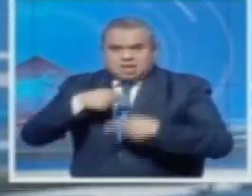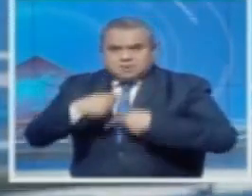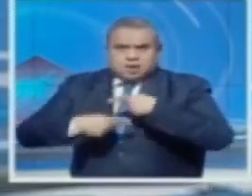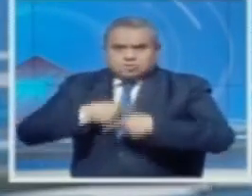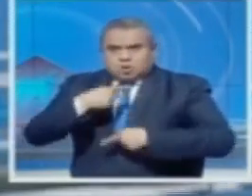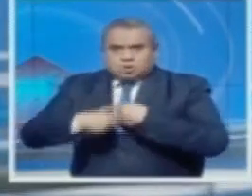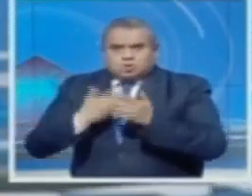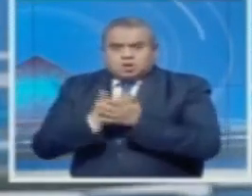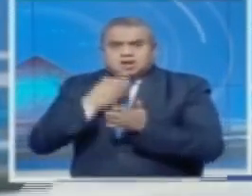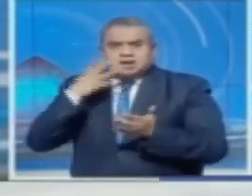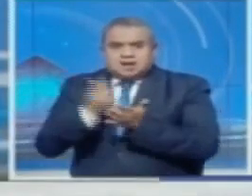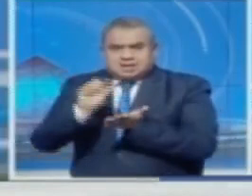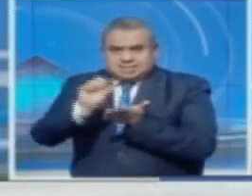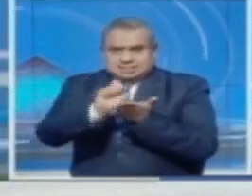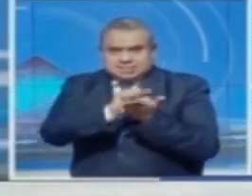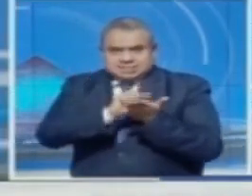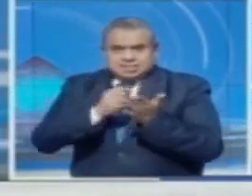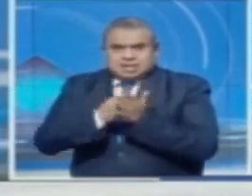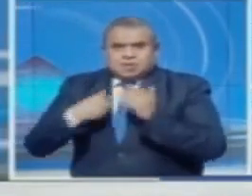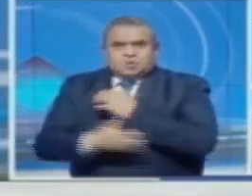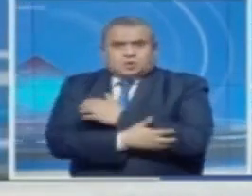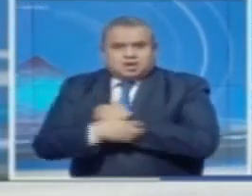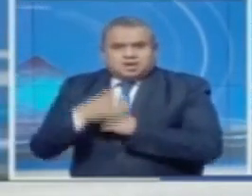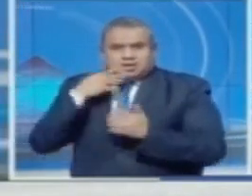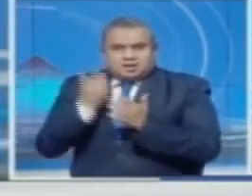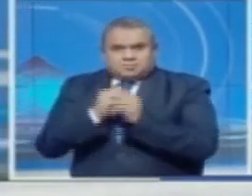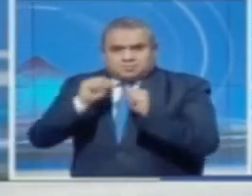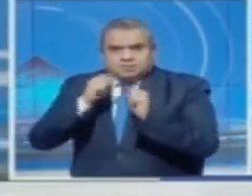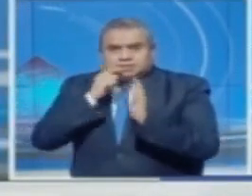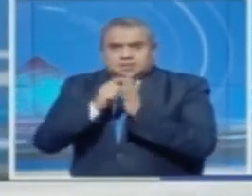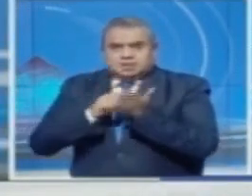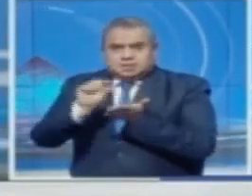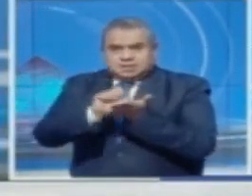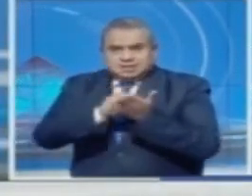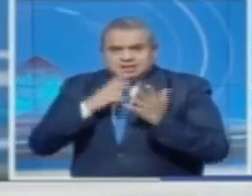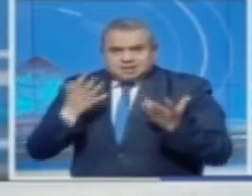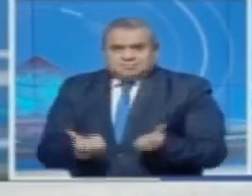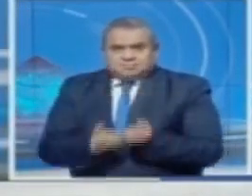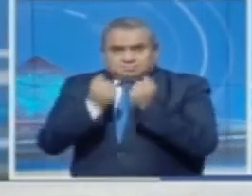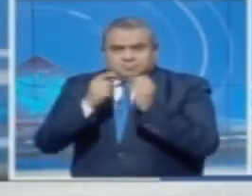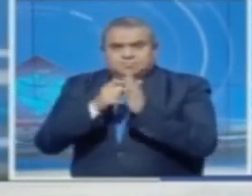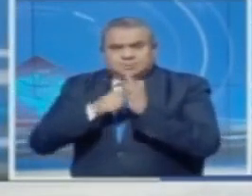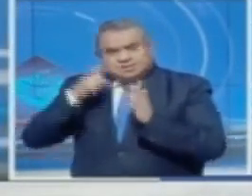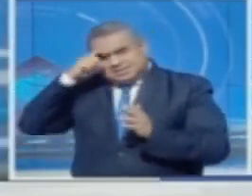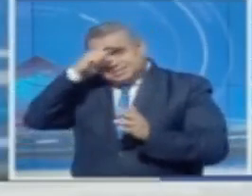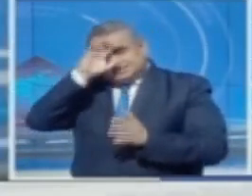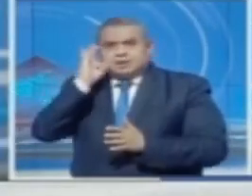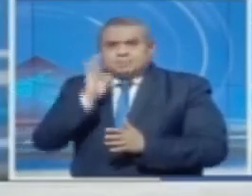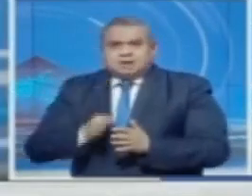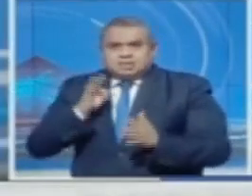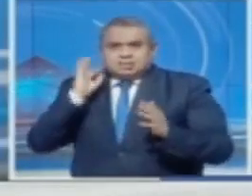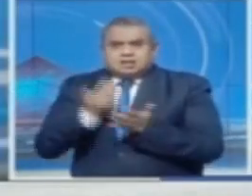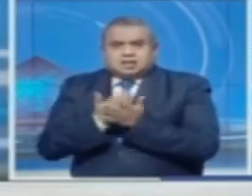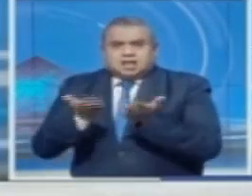المتتالية أثرت على الدول النامية ومكتسباتها، مؤكدا أن الدول النامية هي الأكثر تضررا من